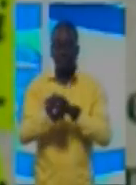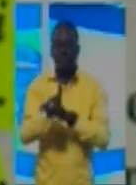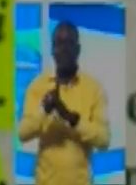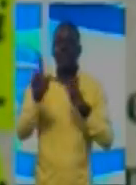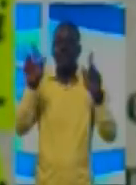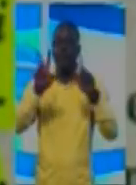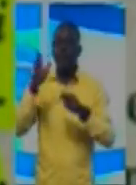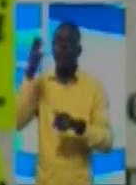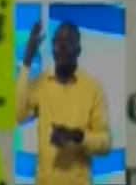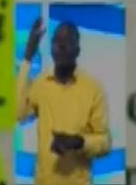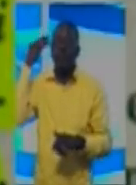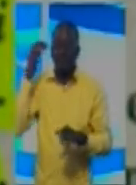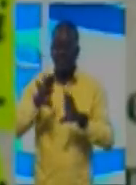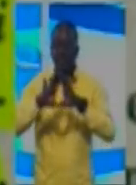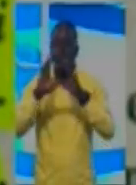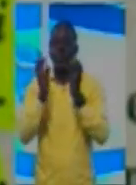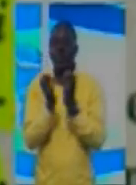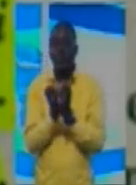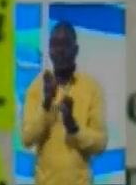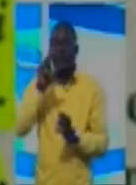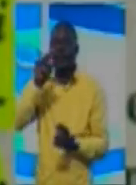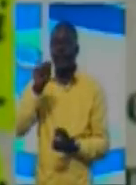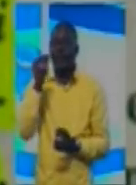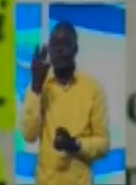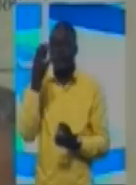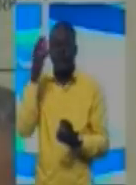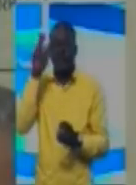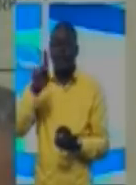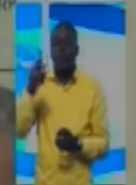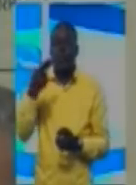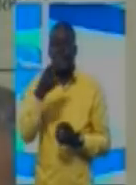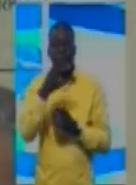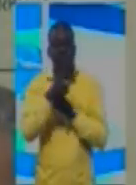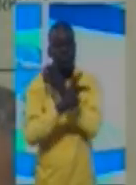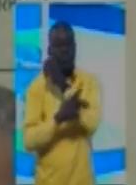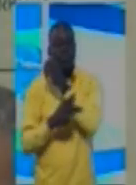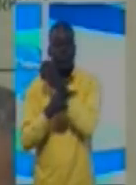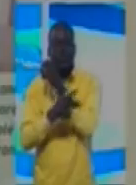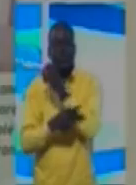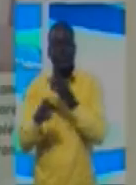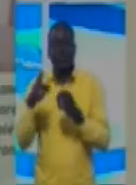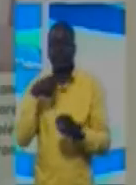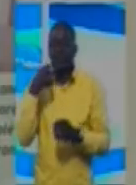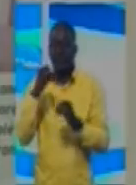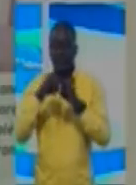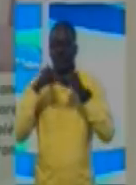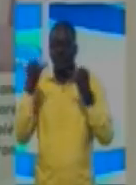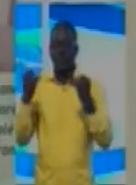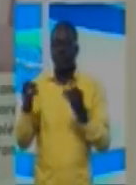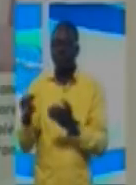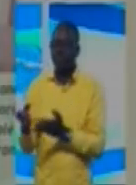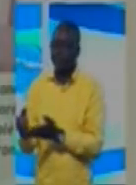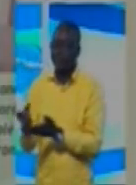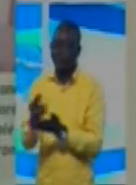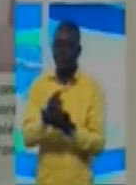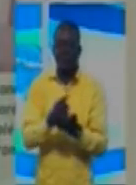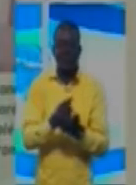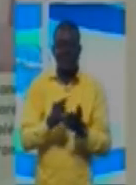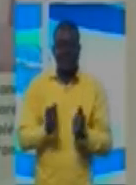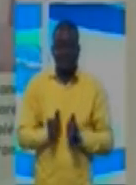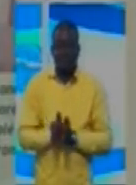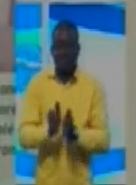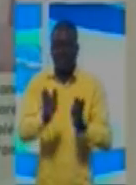Zimtanga, commune située à 25 km de Kongoussi, souligne le journal. Recensement général de la population